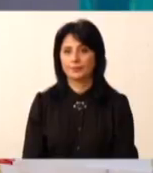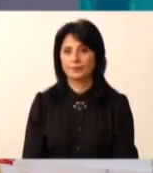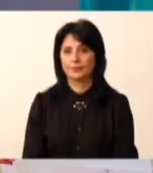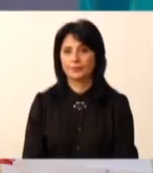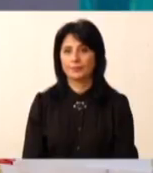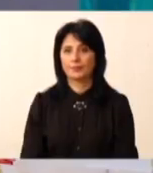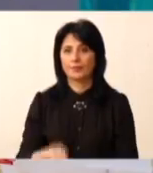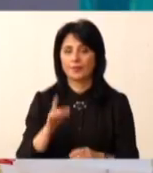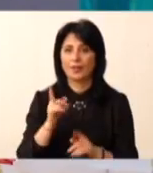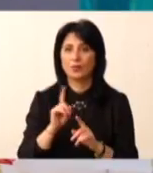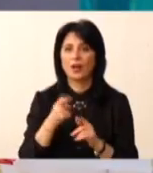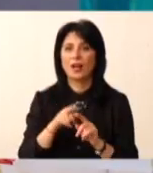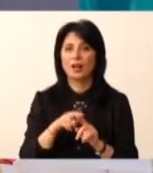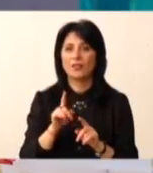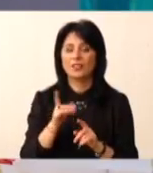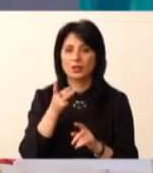როგორ ვთქვა,